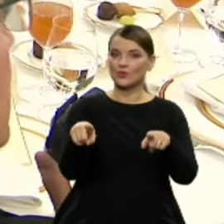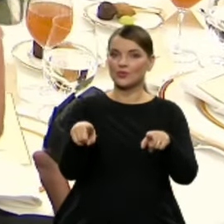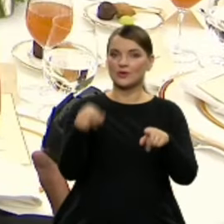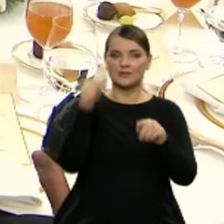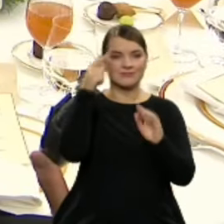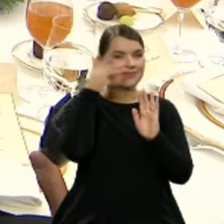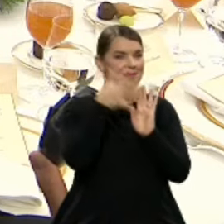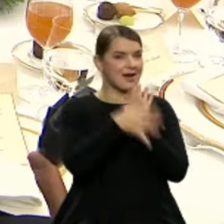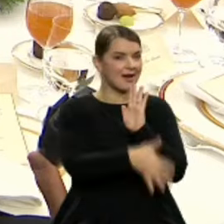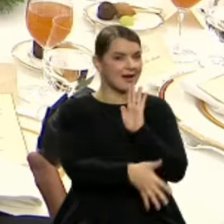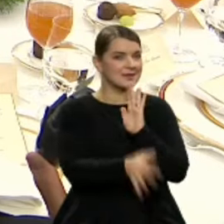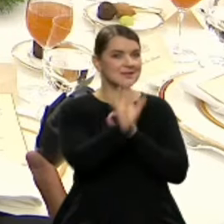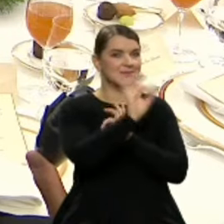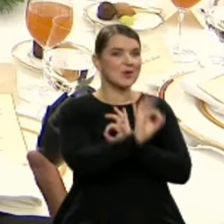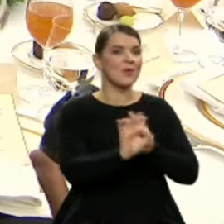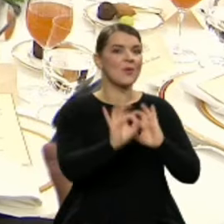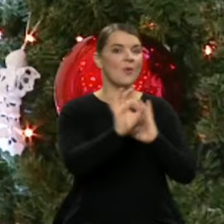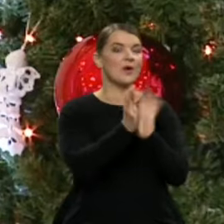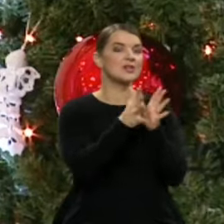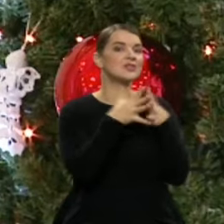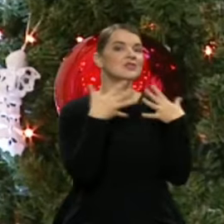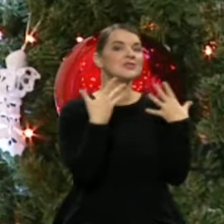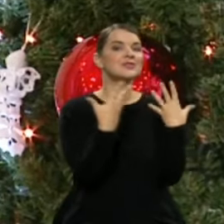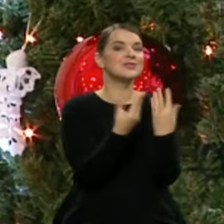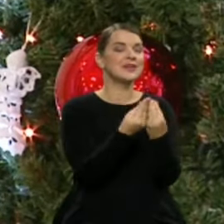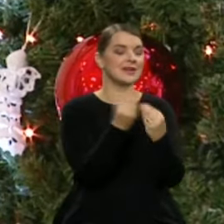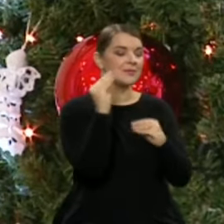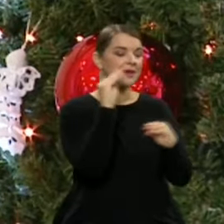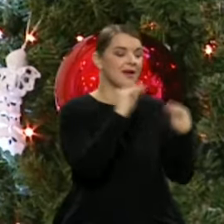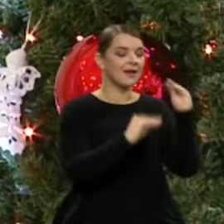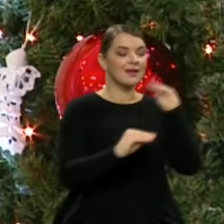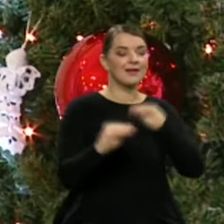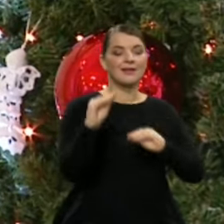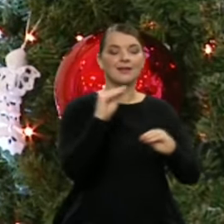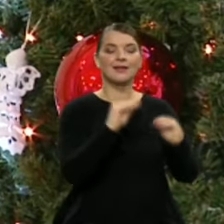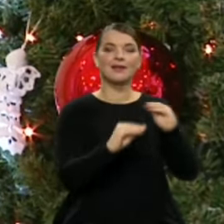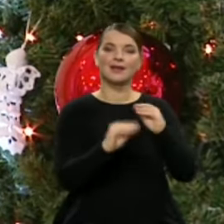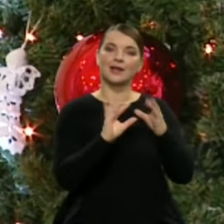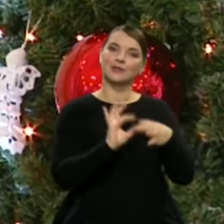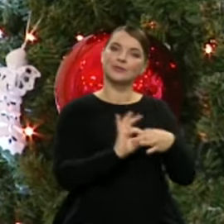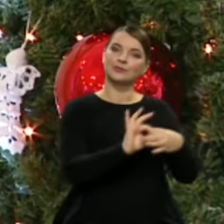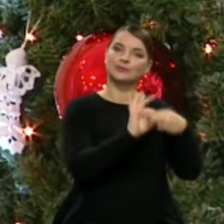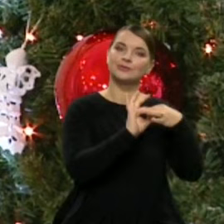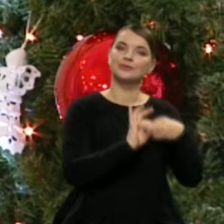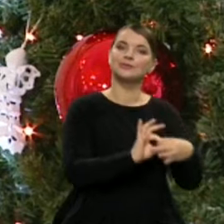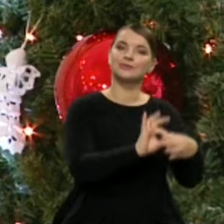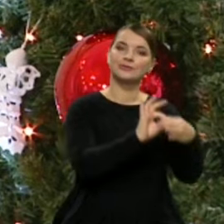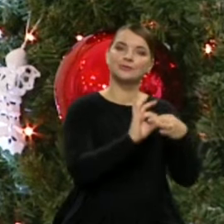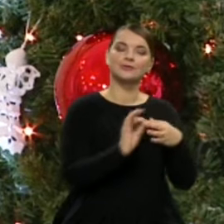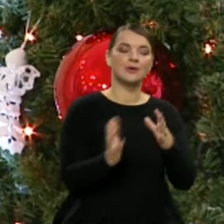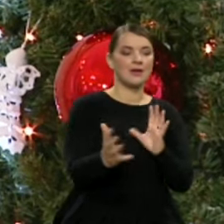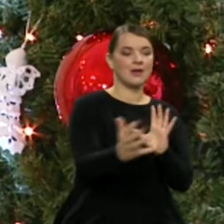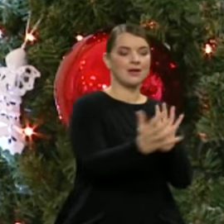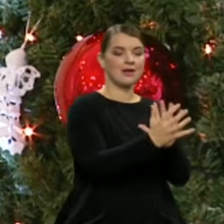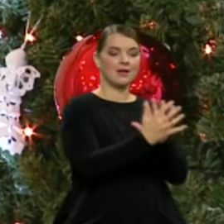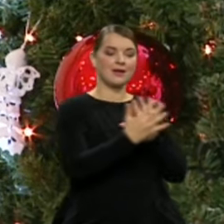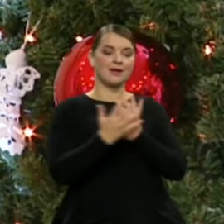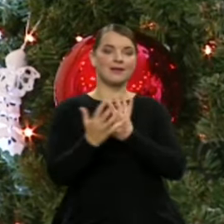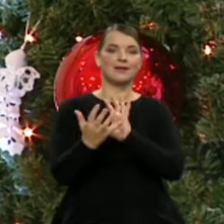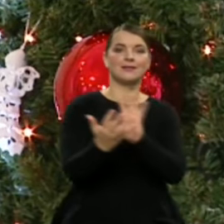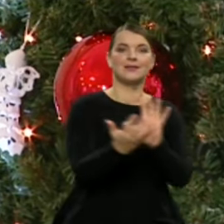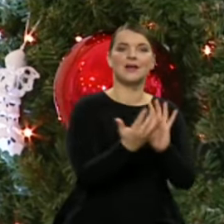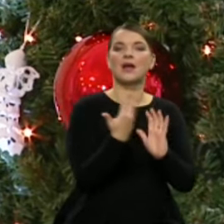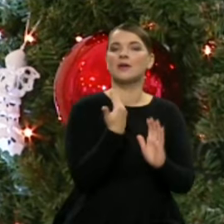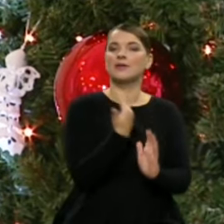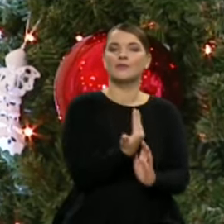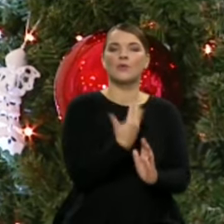kūrybą. Apie artimų žmonių tarpusavio santykių sukūrimą. Tai yra vienas iš